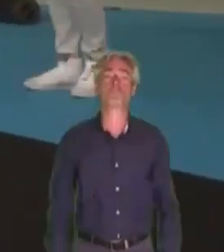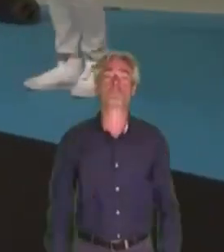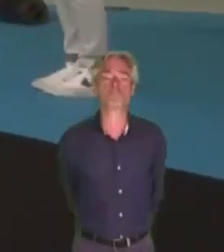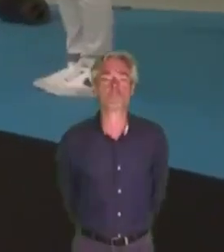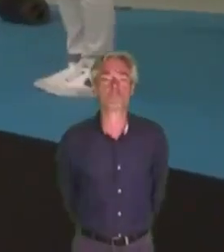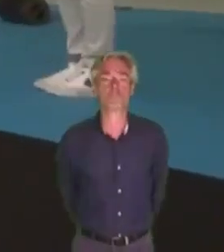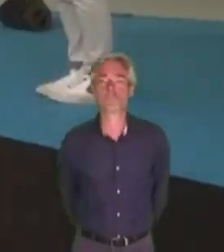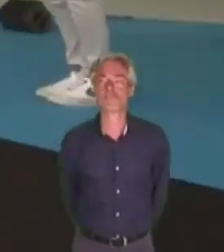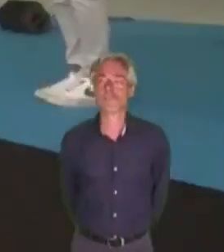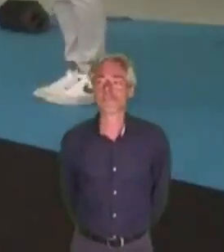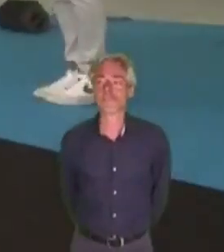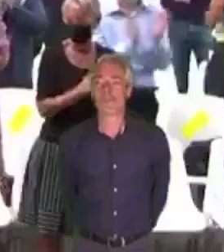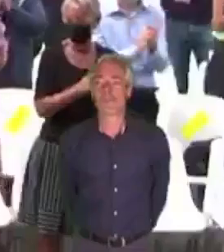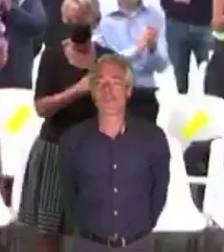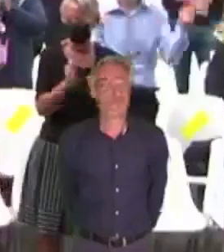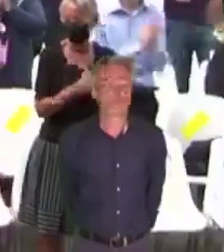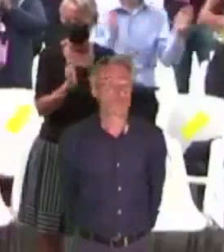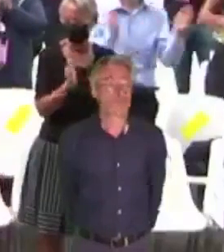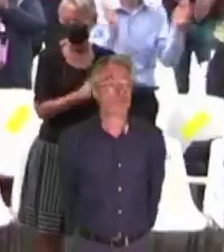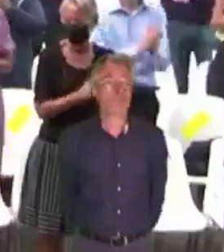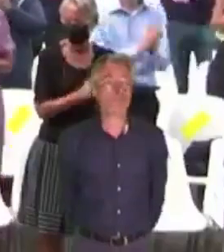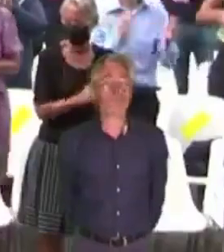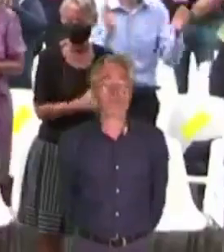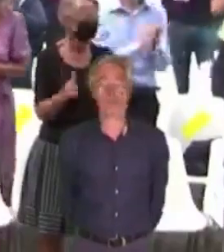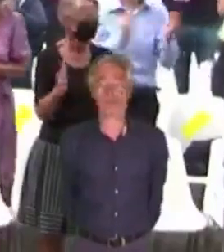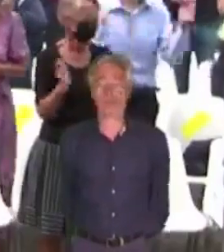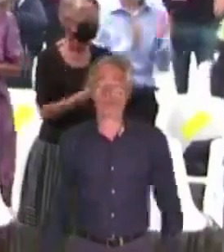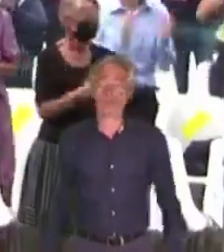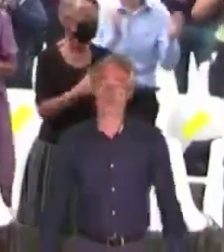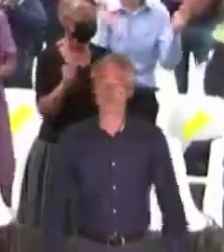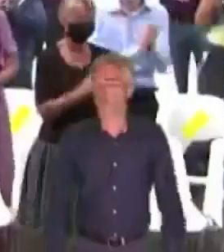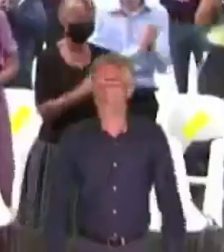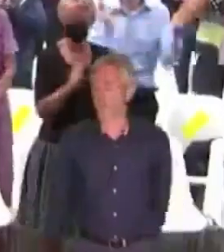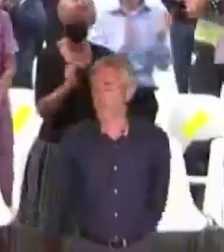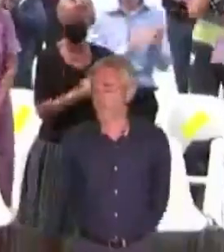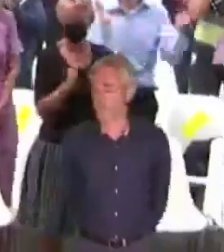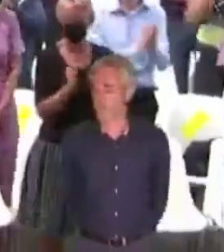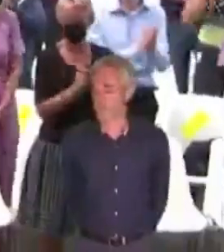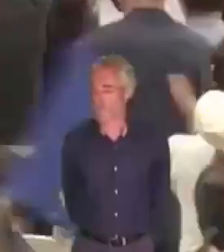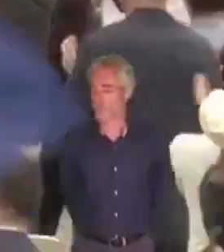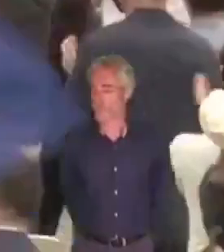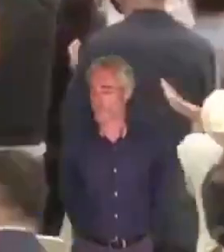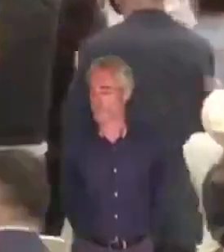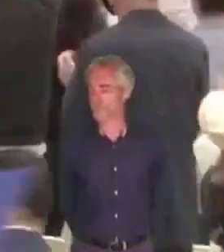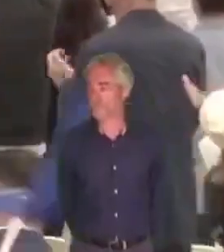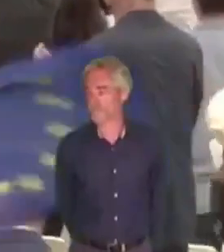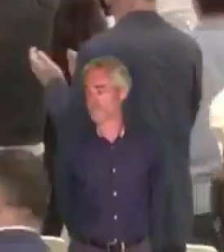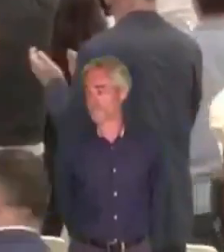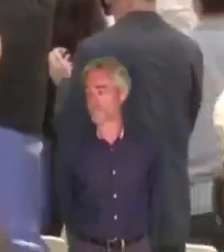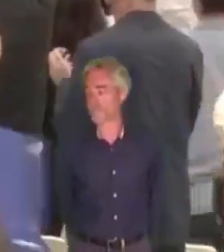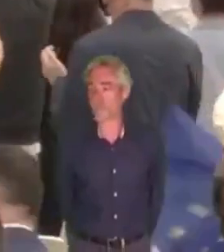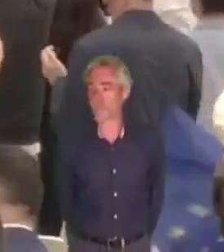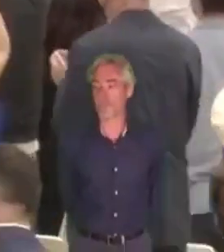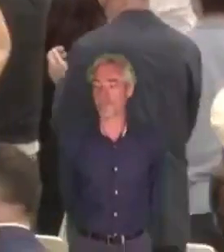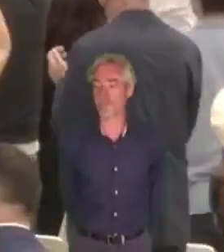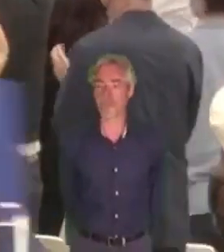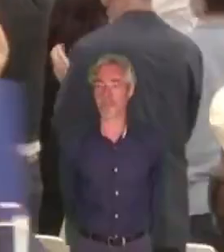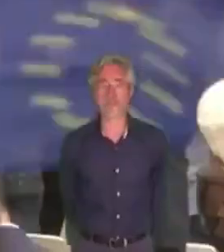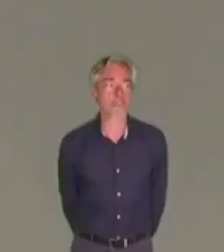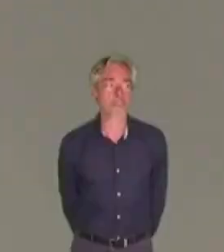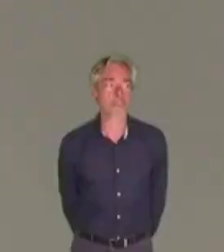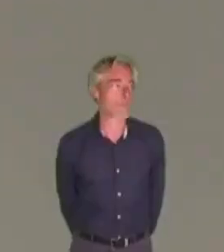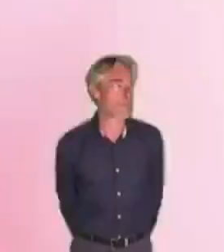allez. Se met à chanter, tout le monde saute, qui va s'enflammer. Votez allez, Laurent,